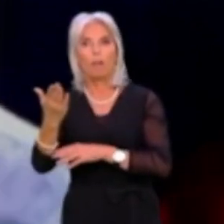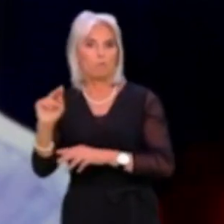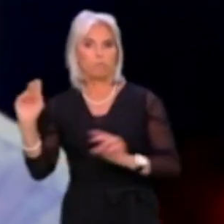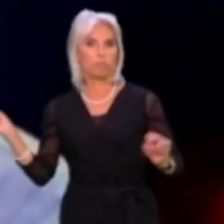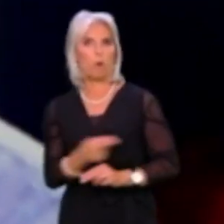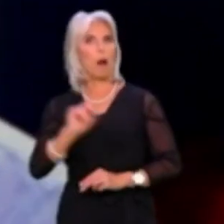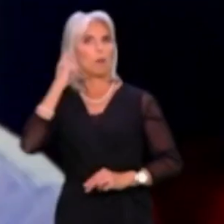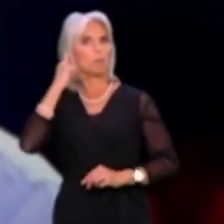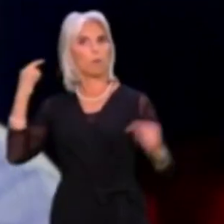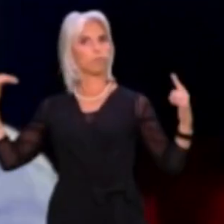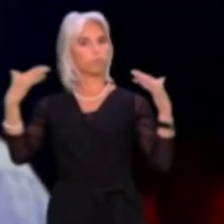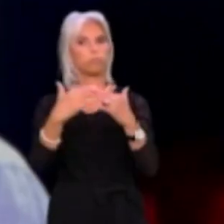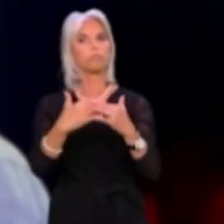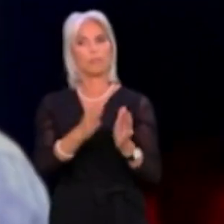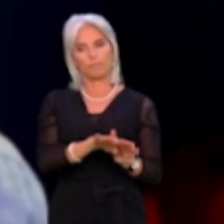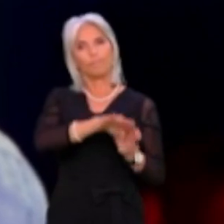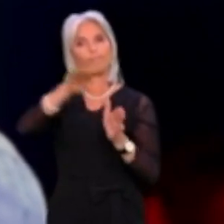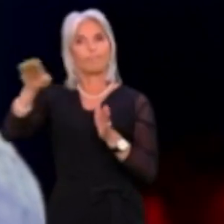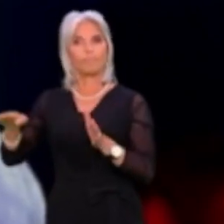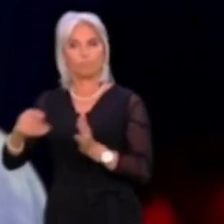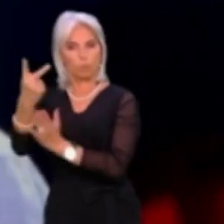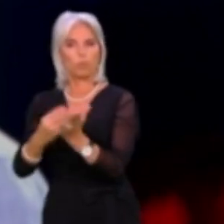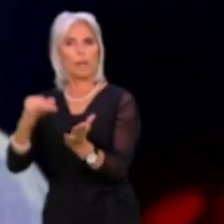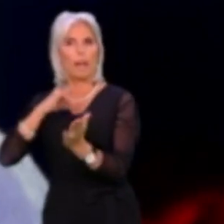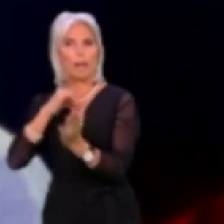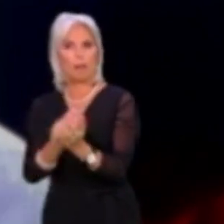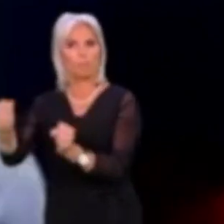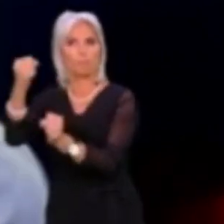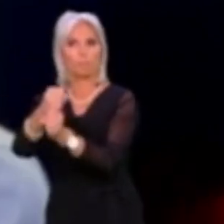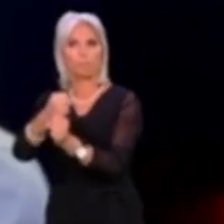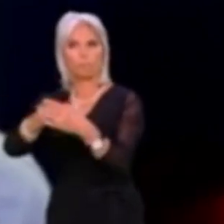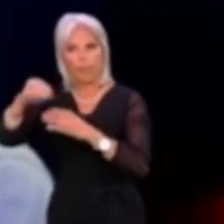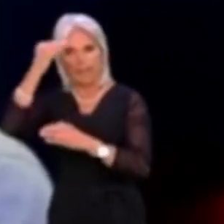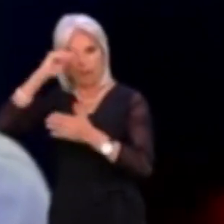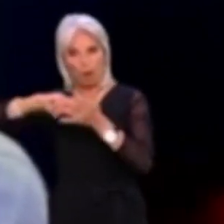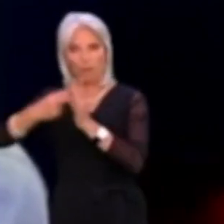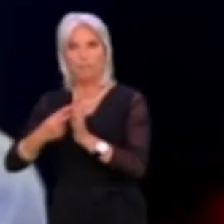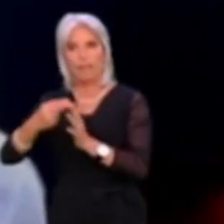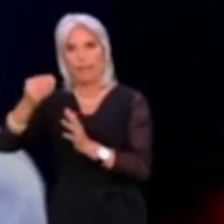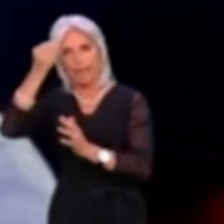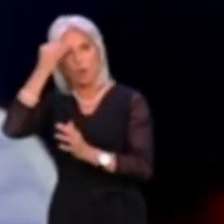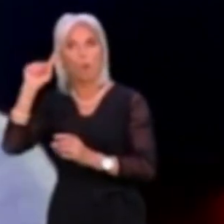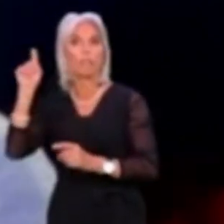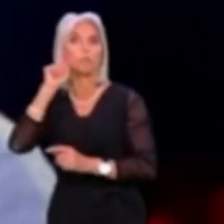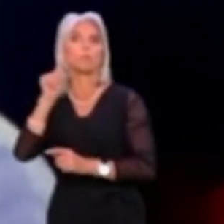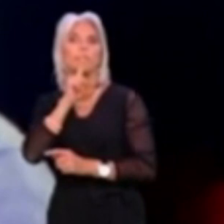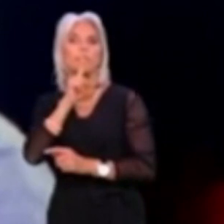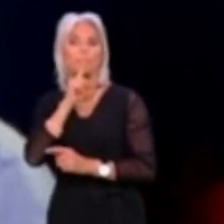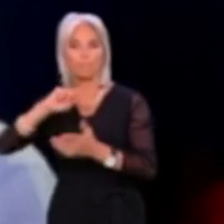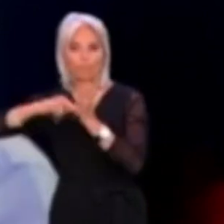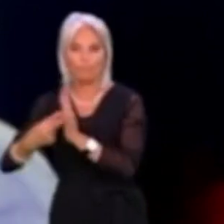école normale, on va dire, mais qui a eu un projet qui s'est inclus à cette école-ci, qui s'appelle l'école des surdité, et qui a pour